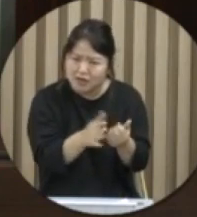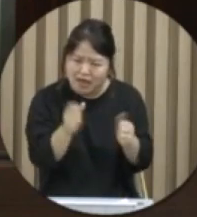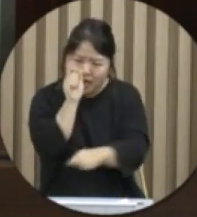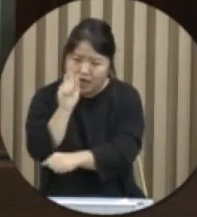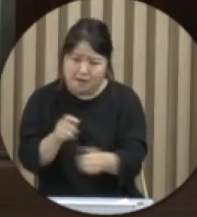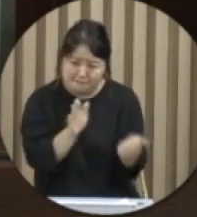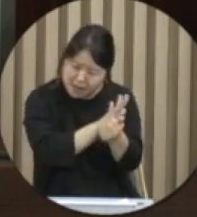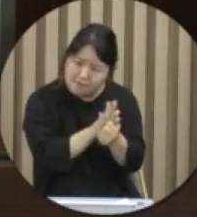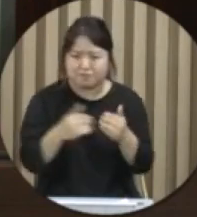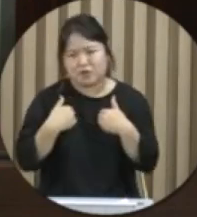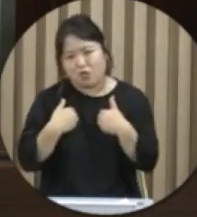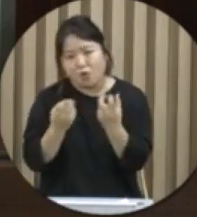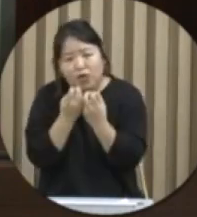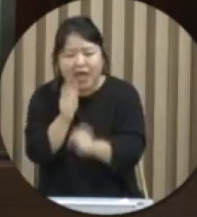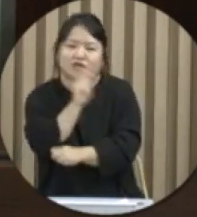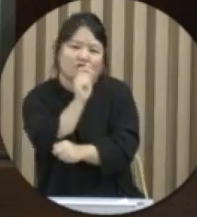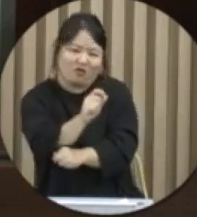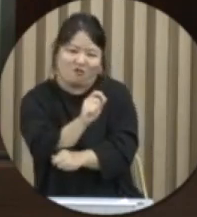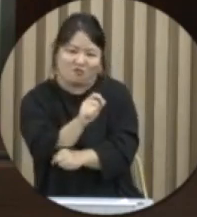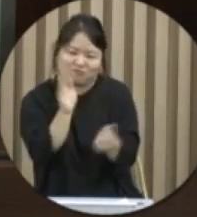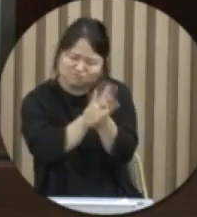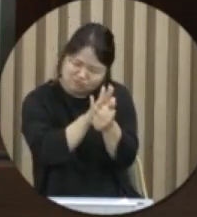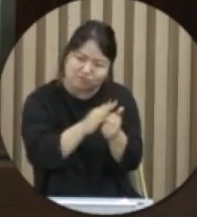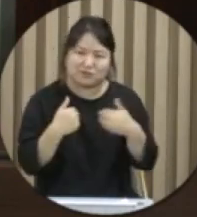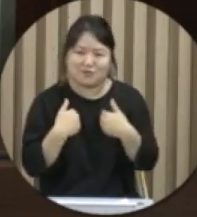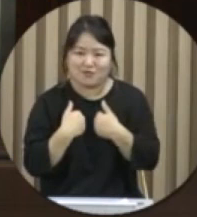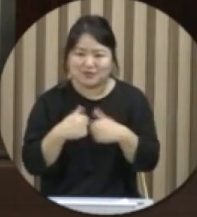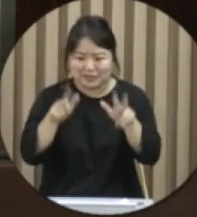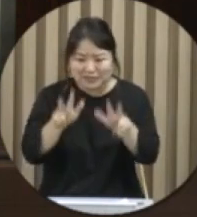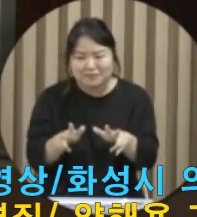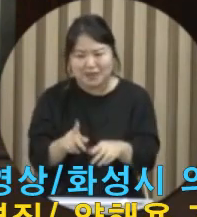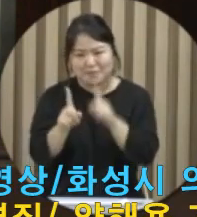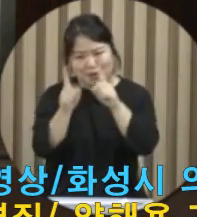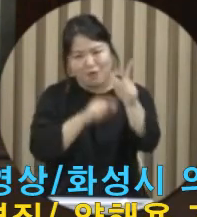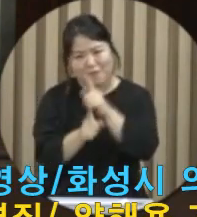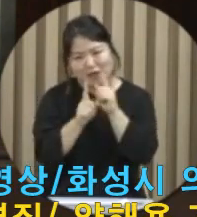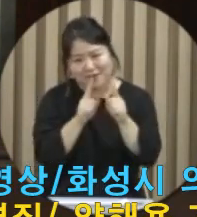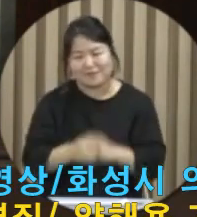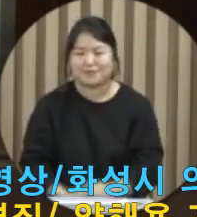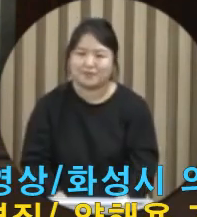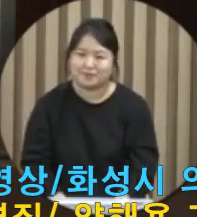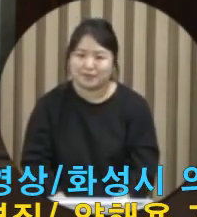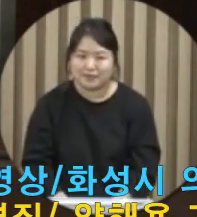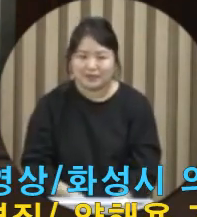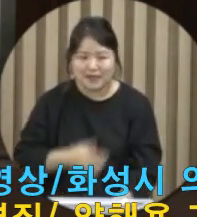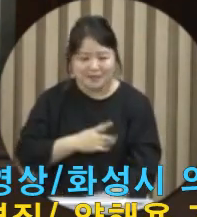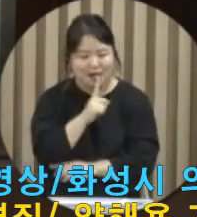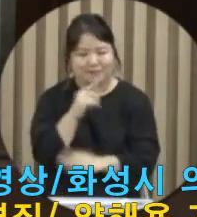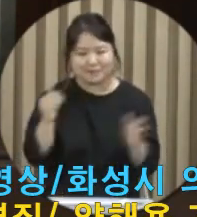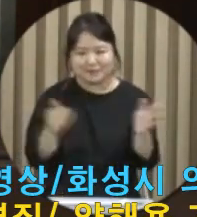을 펼쳐 주시길 다시 한번 이 자리를 들어 안부 드리겠습니다 이것으로써 바랄 마치겠습니다